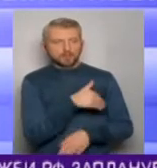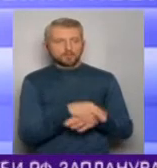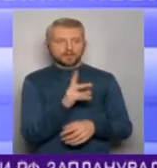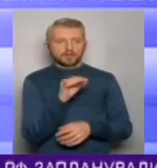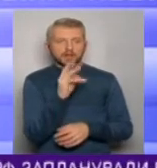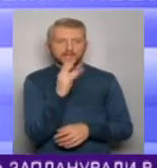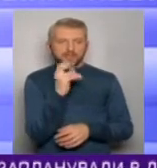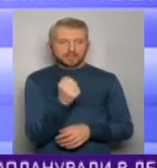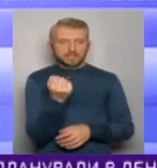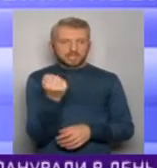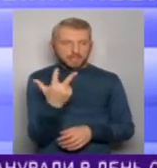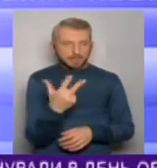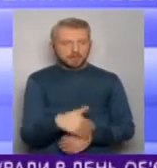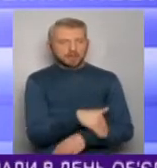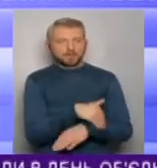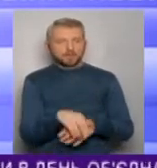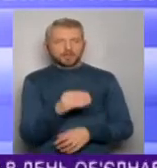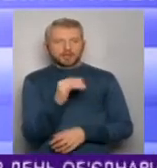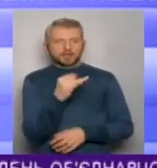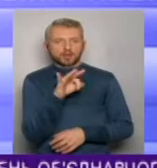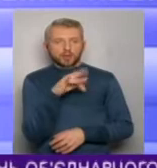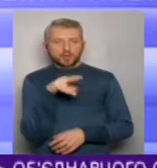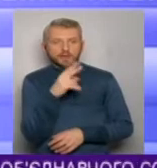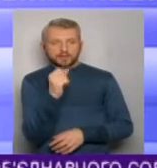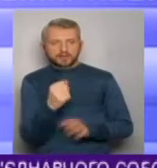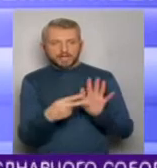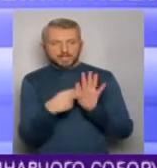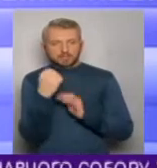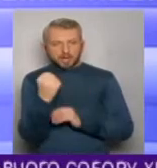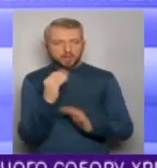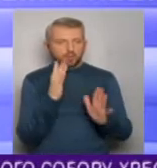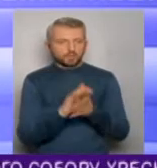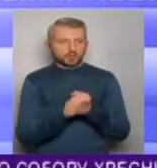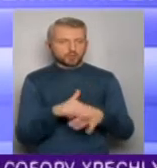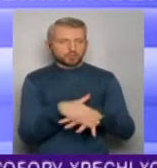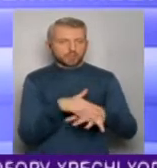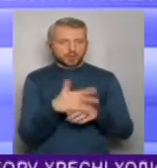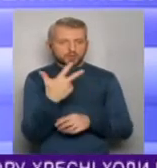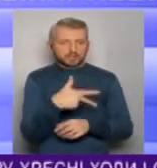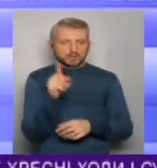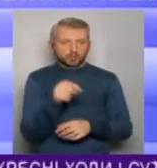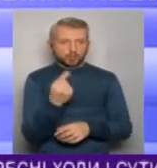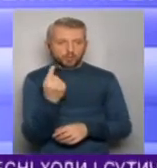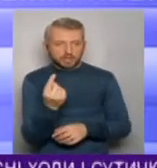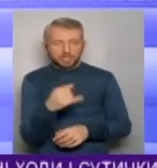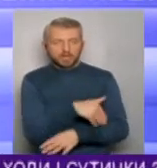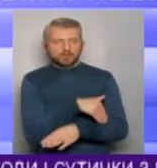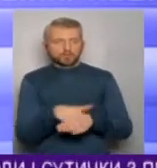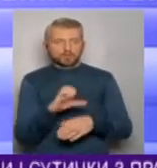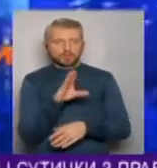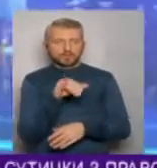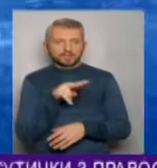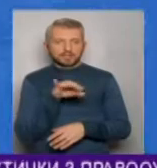Краківська 13, вулиця Йорданська 7А, бульвар Дружби народів 30/1 і вулиця